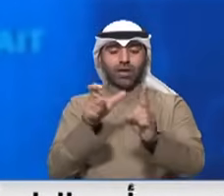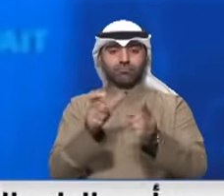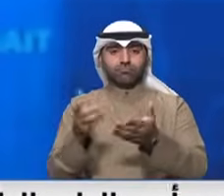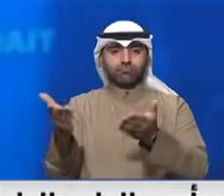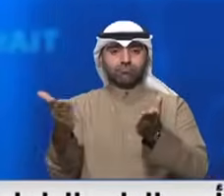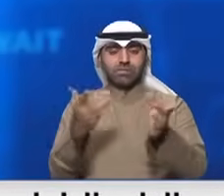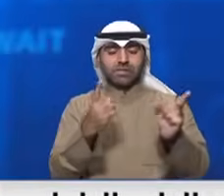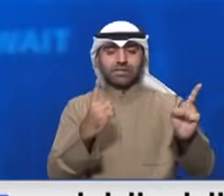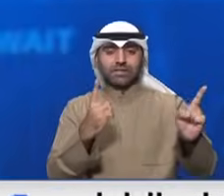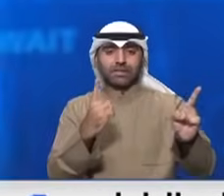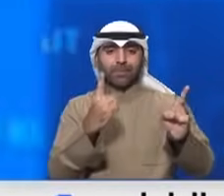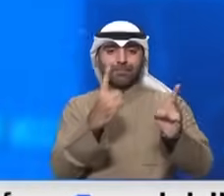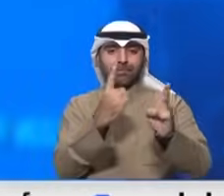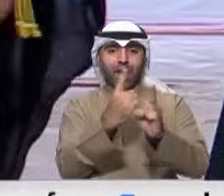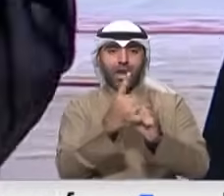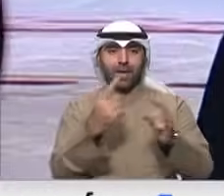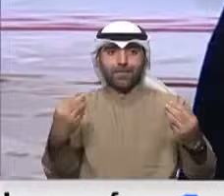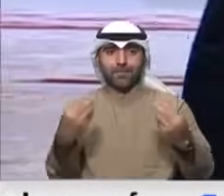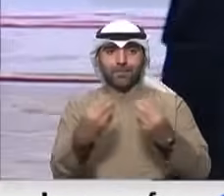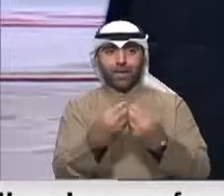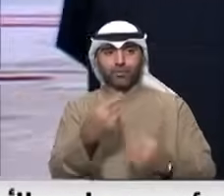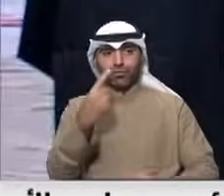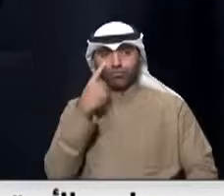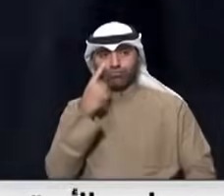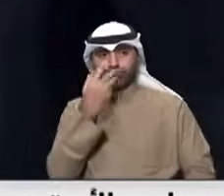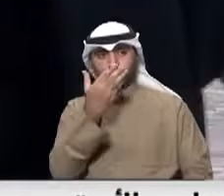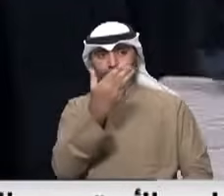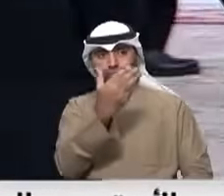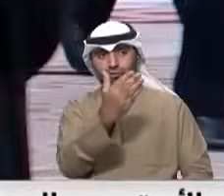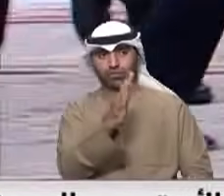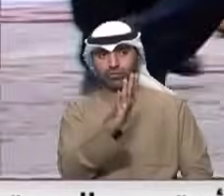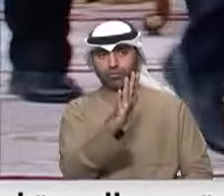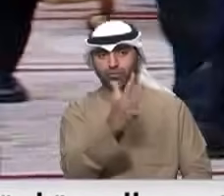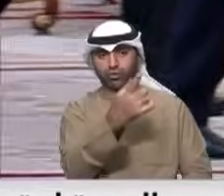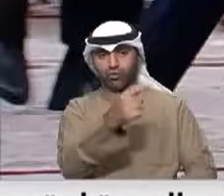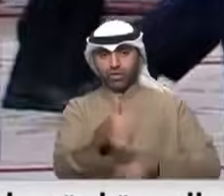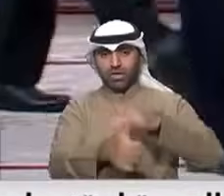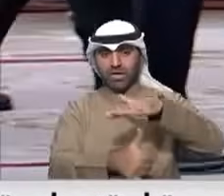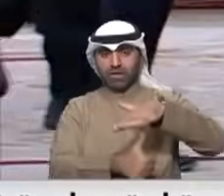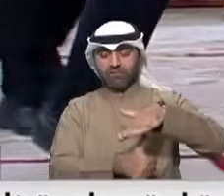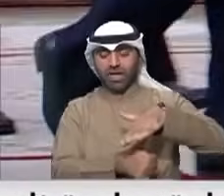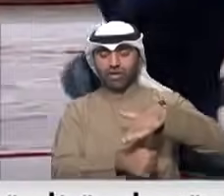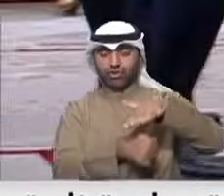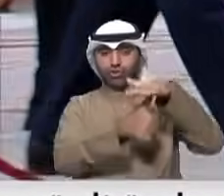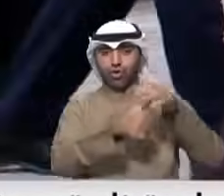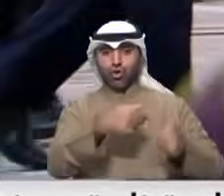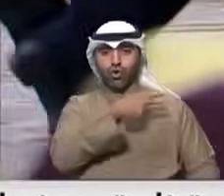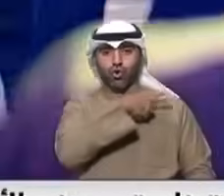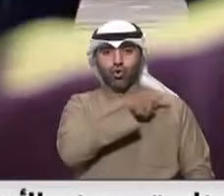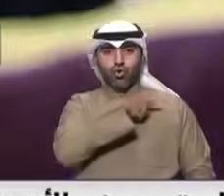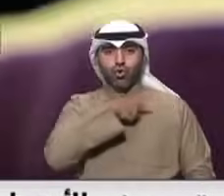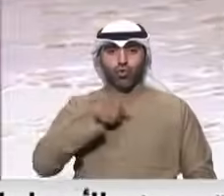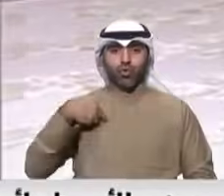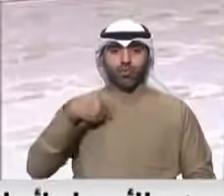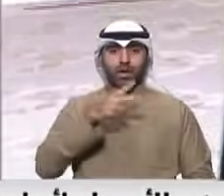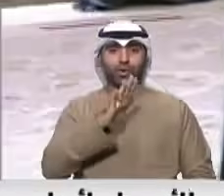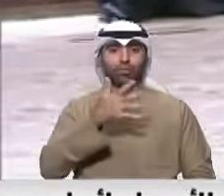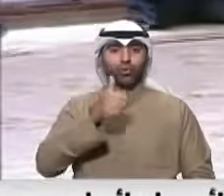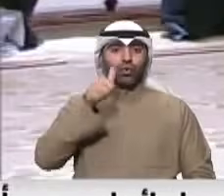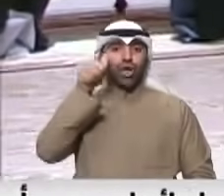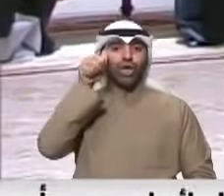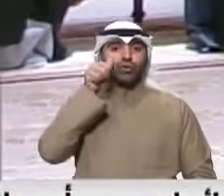اول ركن شمس الدين كباشي ابراهيم عضو المجلس السيادي بجمهوريه السودان الشقيقه والوفد المرافقه